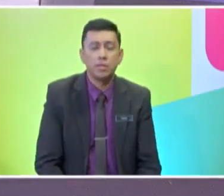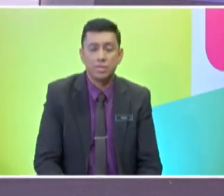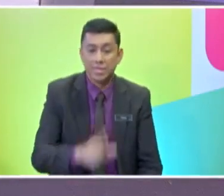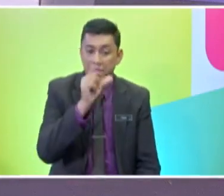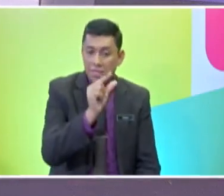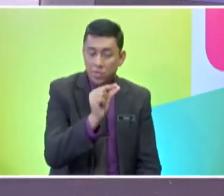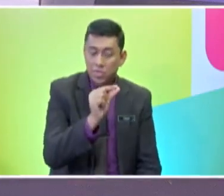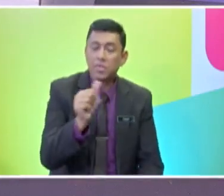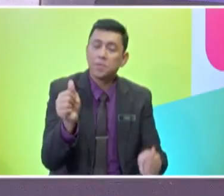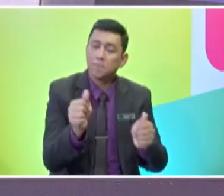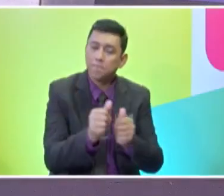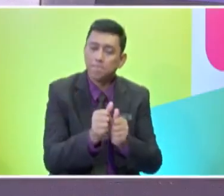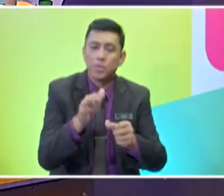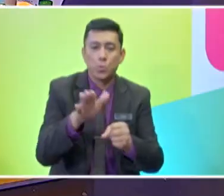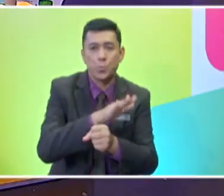lah